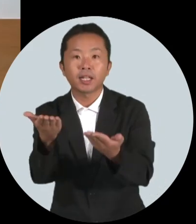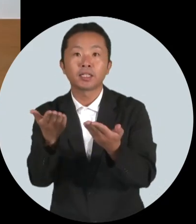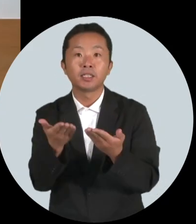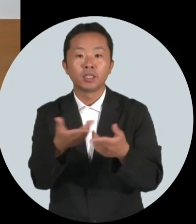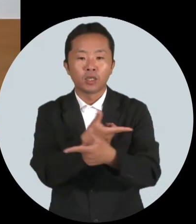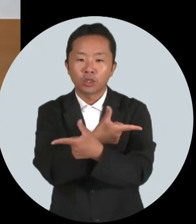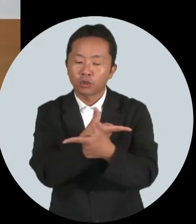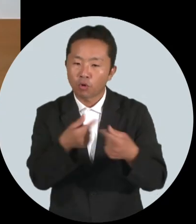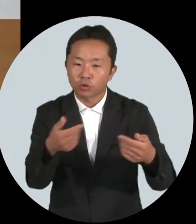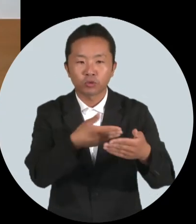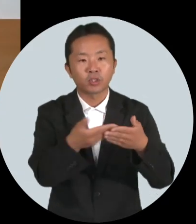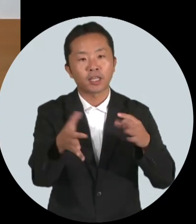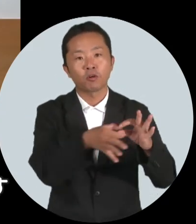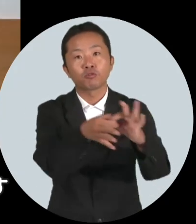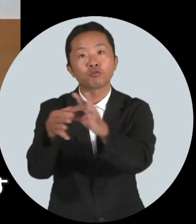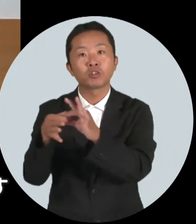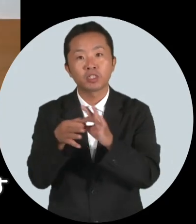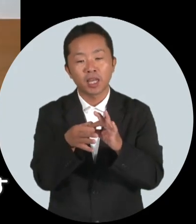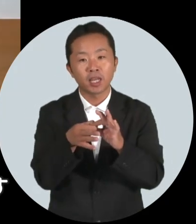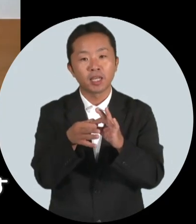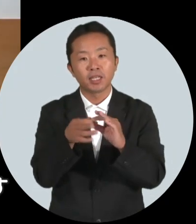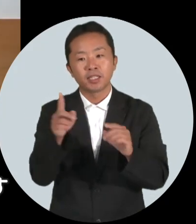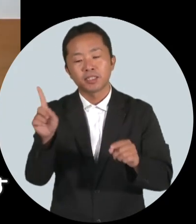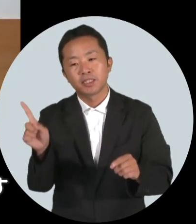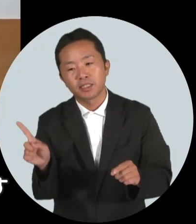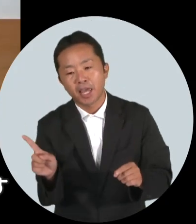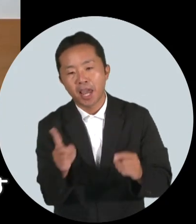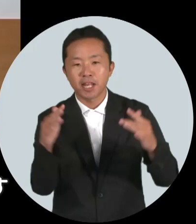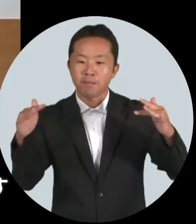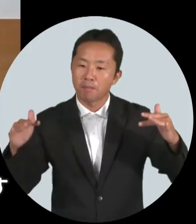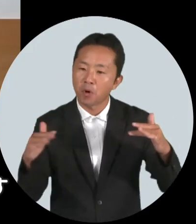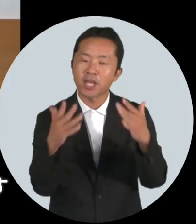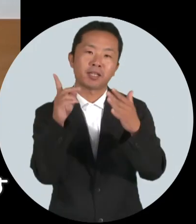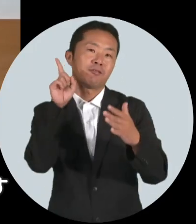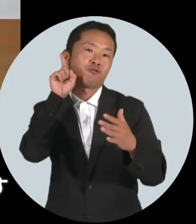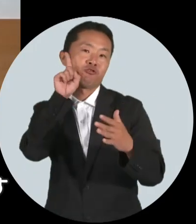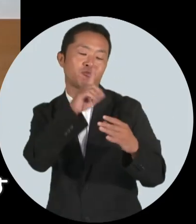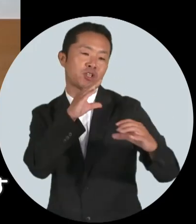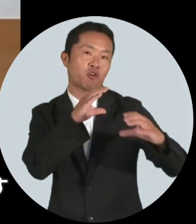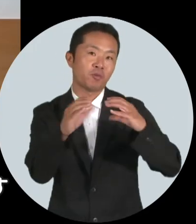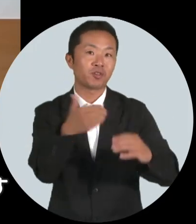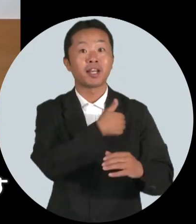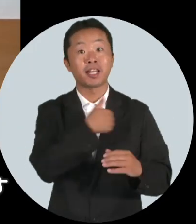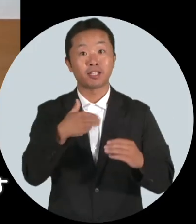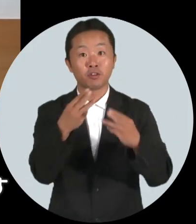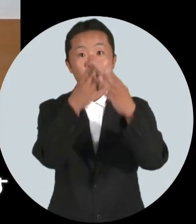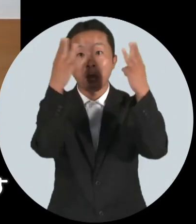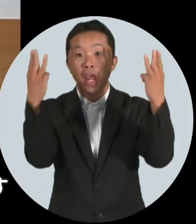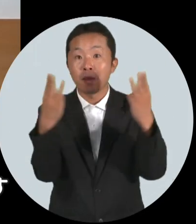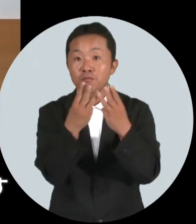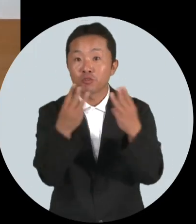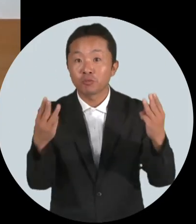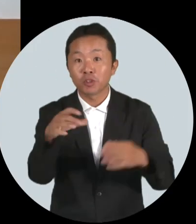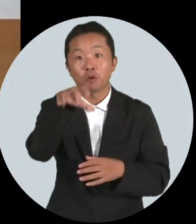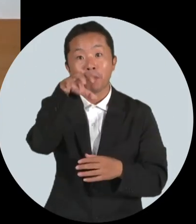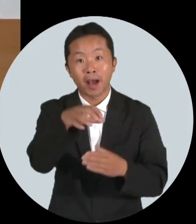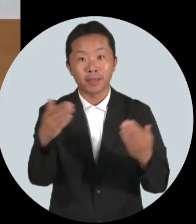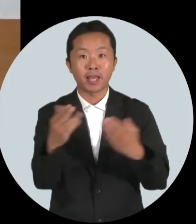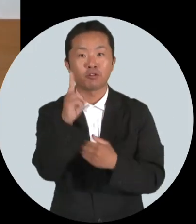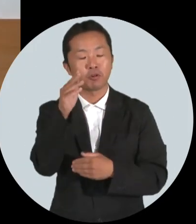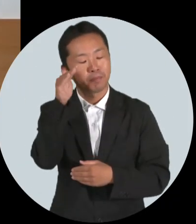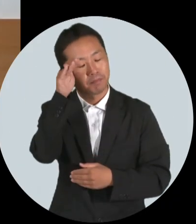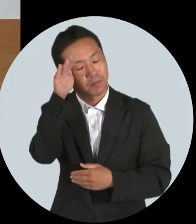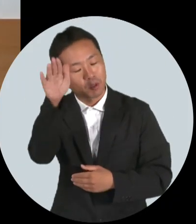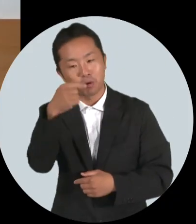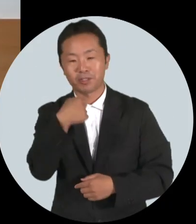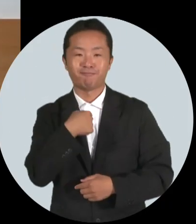者同士が自然に盛り上がって円滑なコミュニケーションが取れる縁結びの場となることを願っております。多くの府民の皆